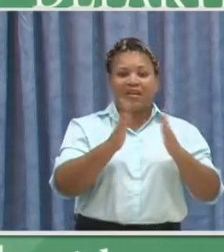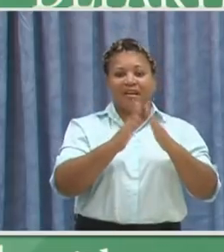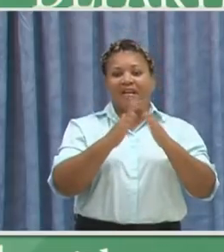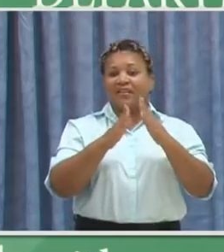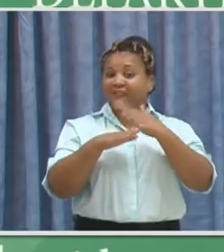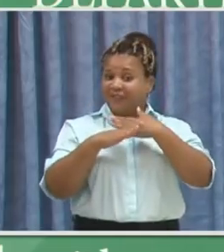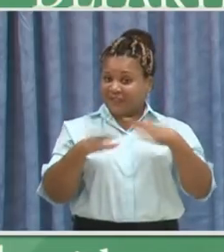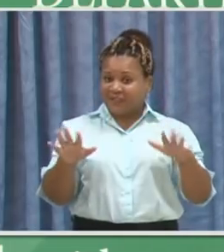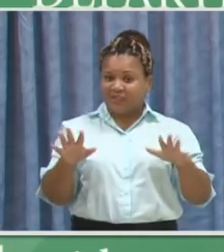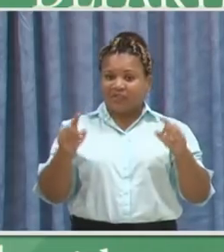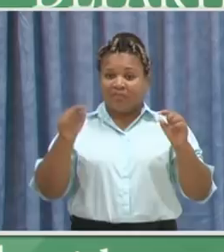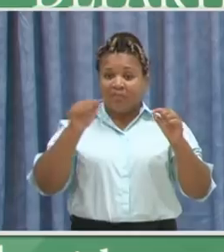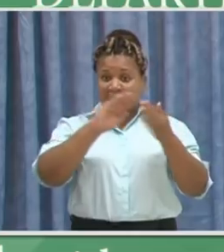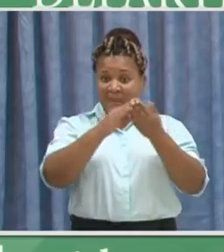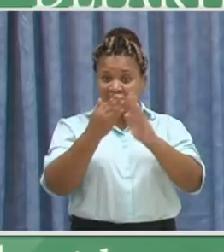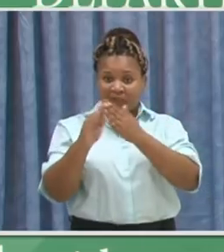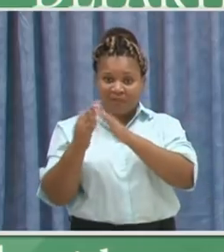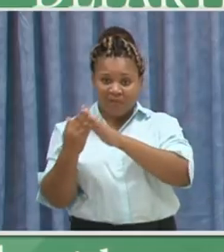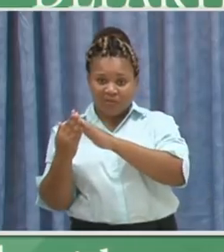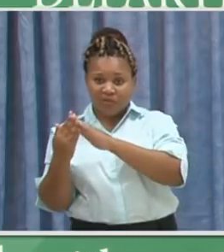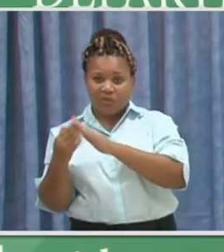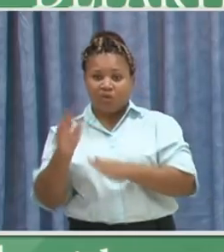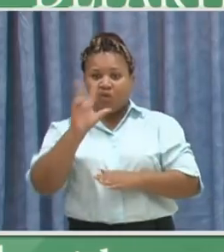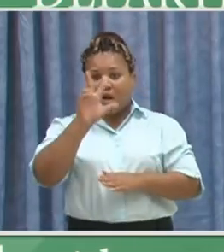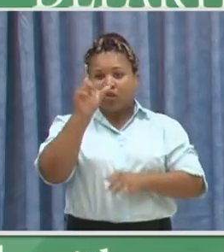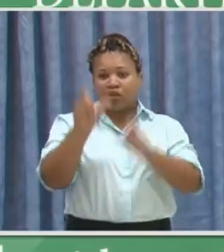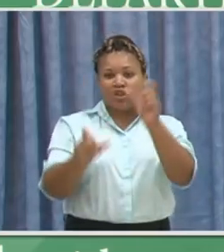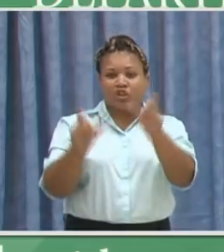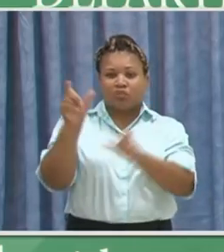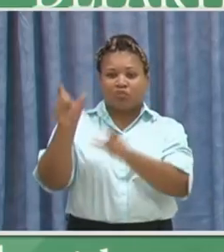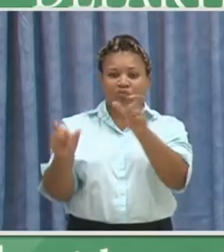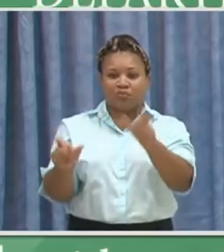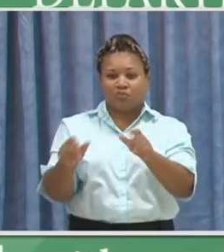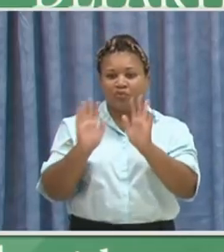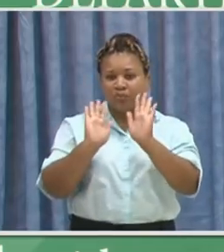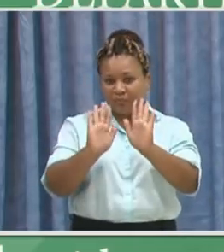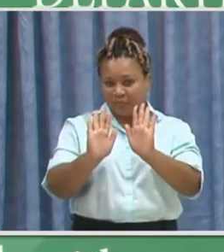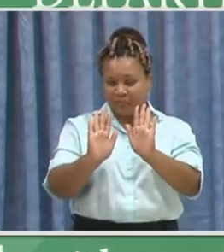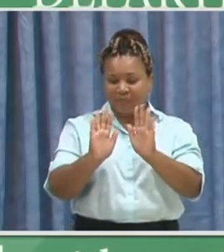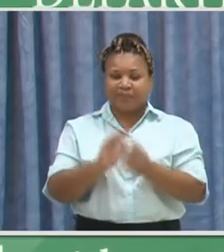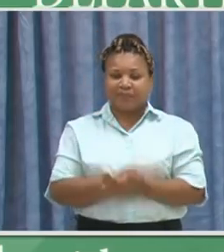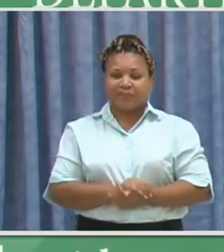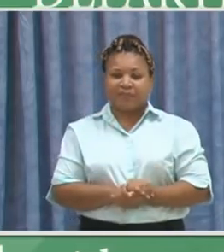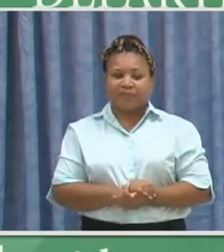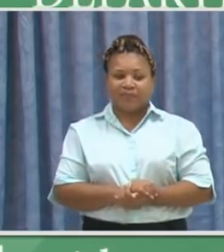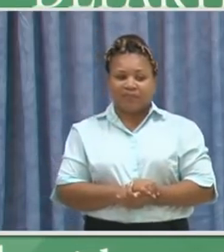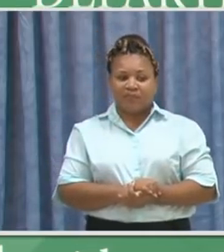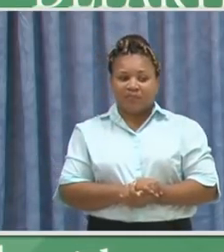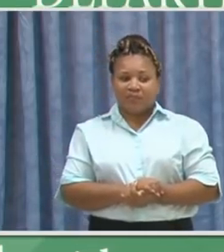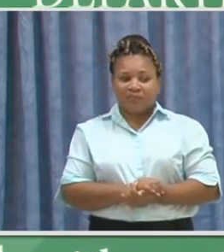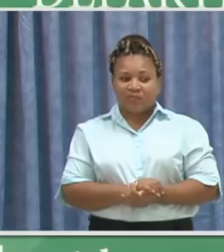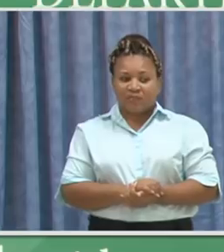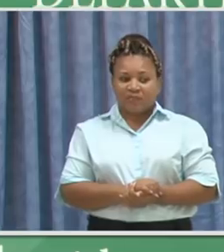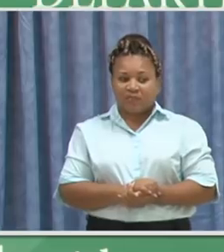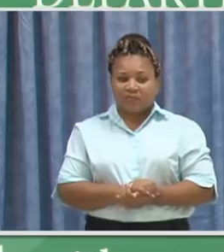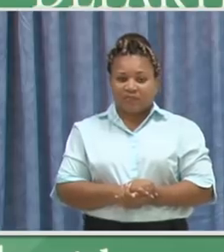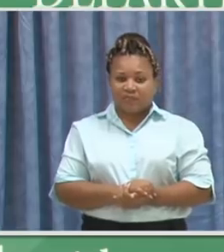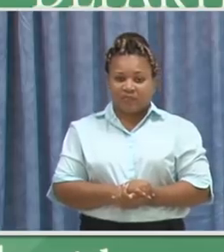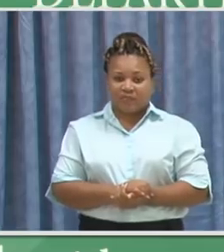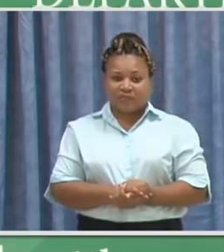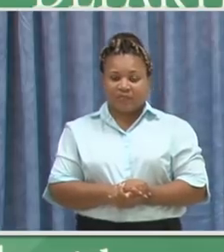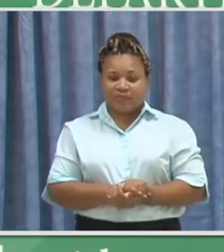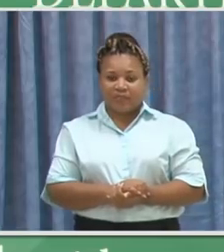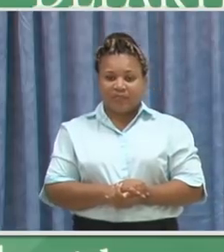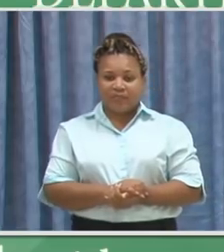Lundi, par exemple, mardi passé, lundi qui peut venir, lundi le 4, il marque un nouveau milestone, une